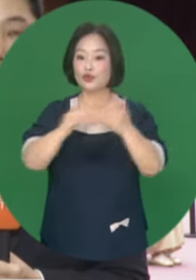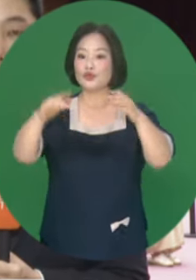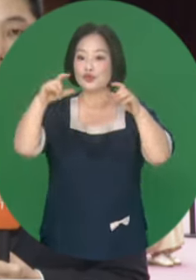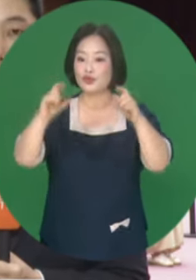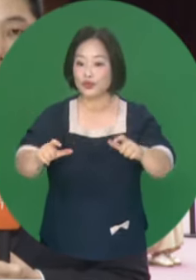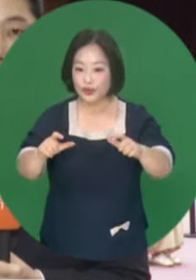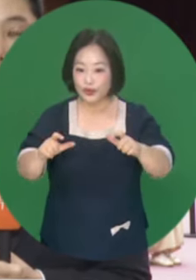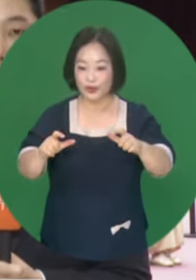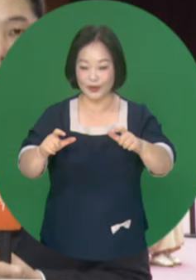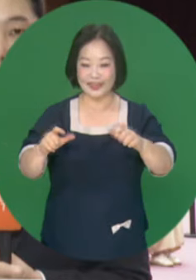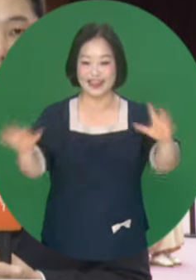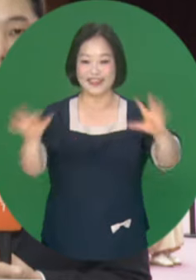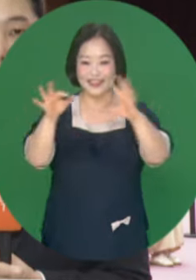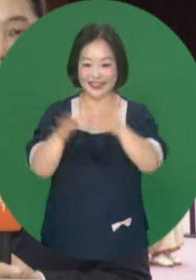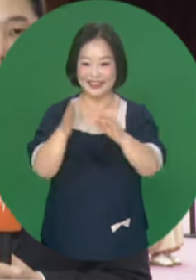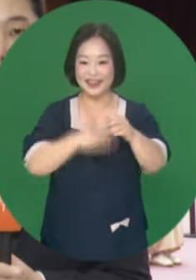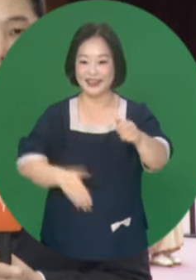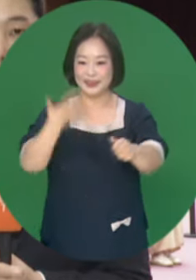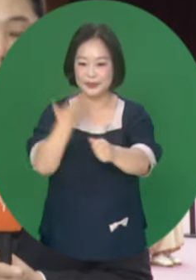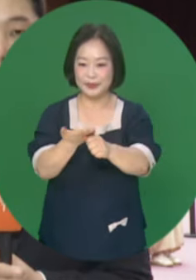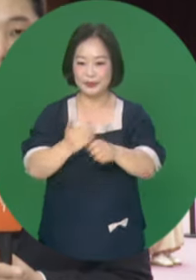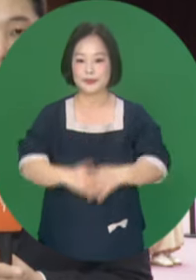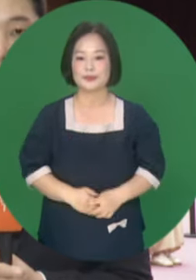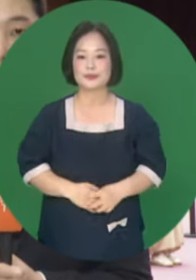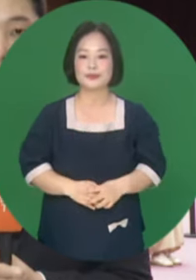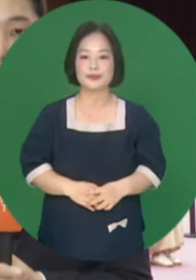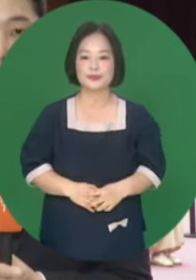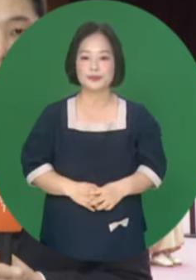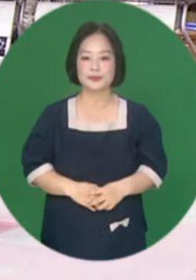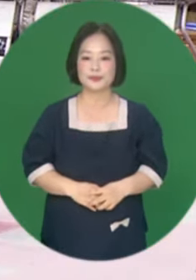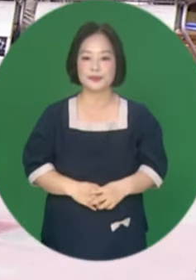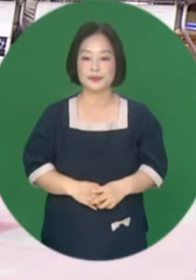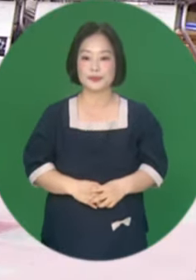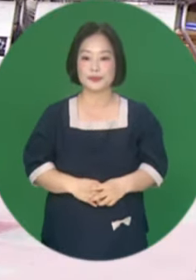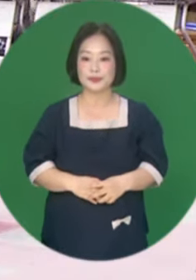나가 있는 취재기자 연결해서 알아봅니다. 엄승현 기자.